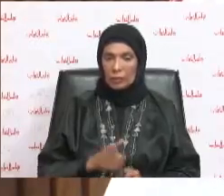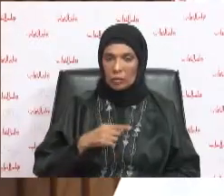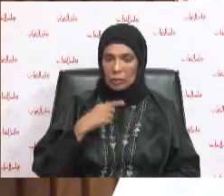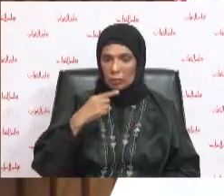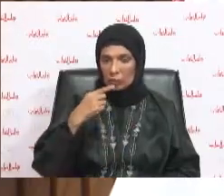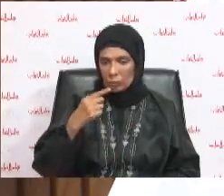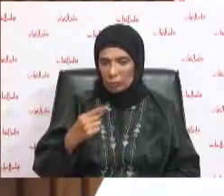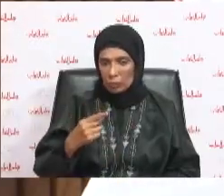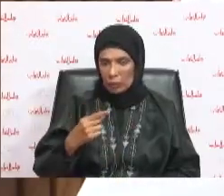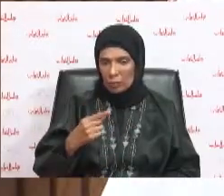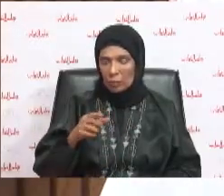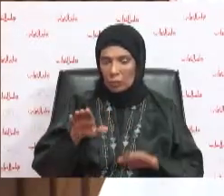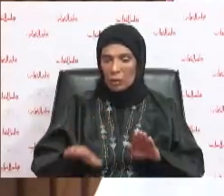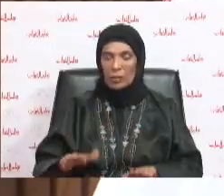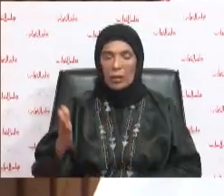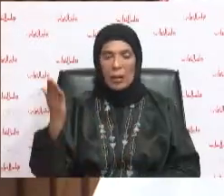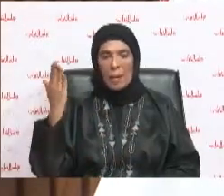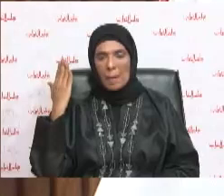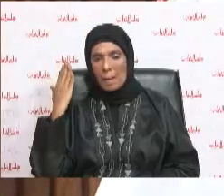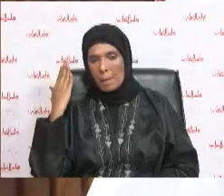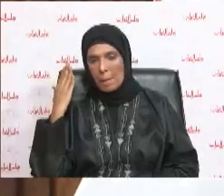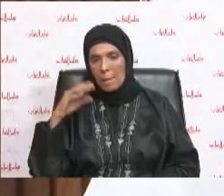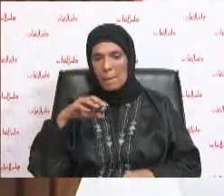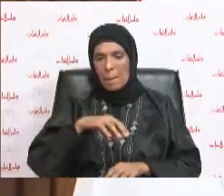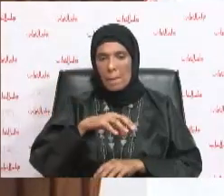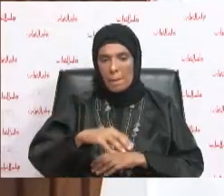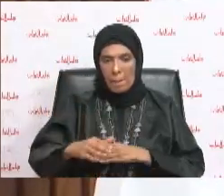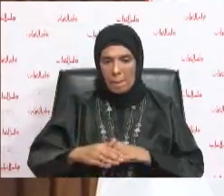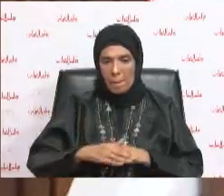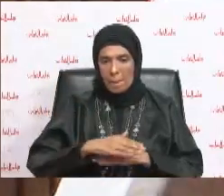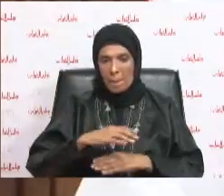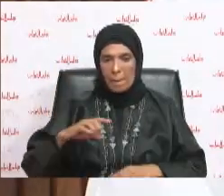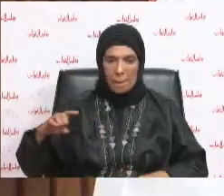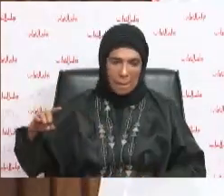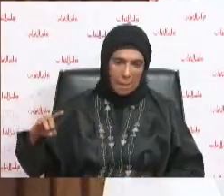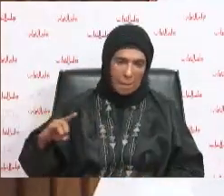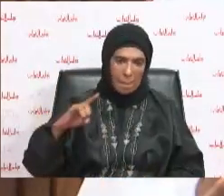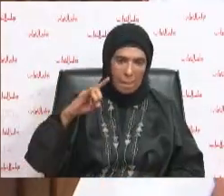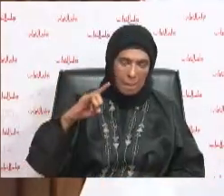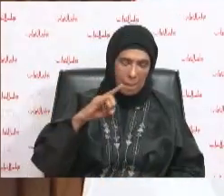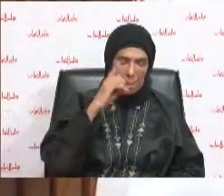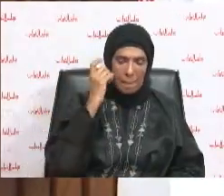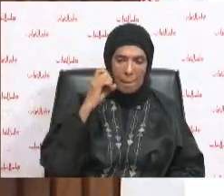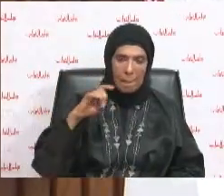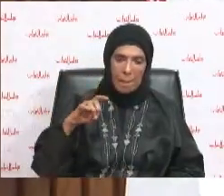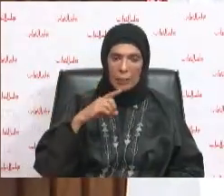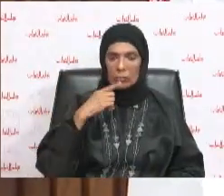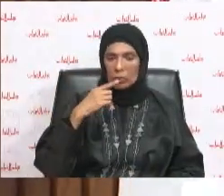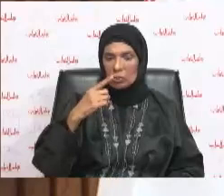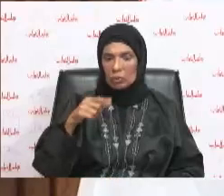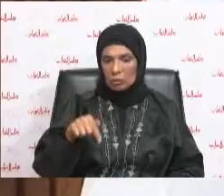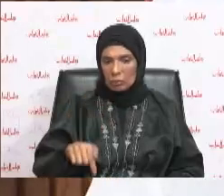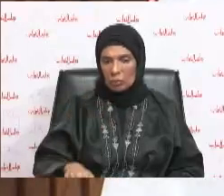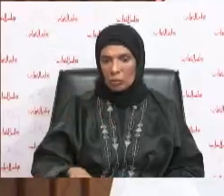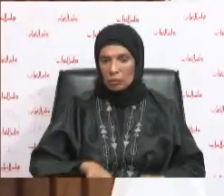فترة في الجلسة السابقة تكلموا أن دول مجاورة طياراتهم ما شاء الله عندهم اسطورات، عندهم مئات الطيارات. إحنا نتكلم عن طيران